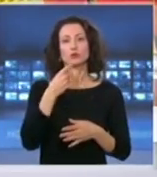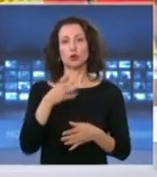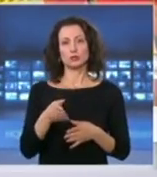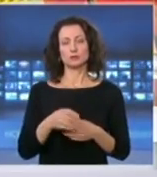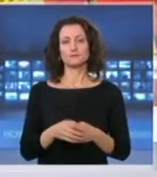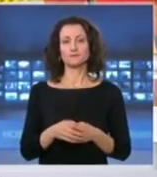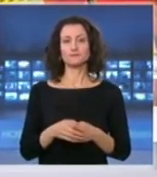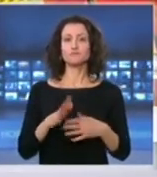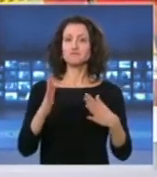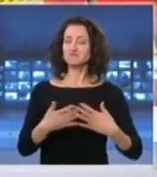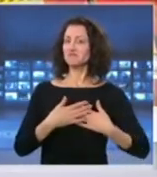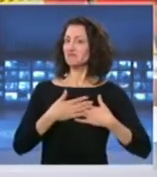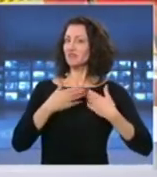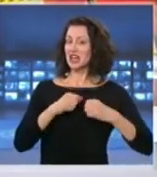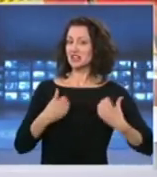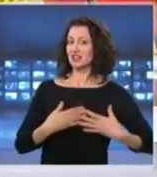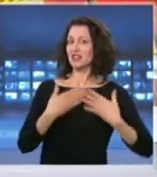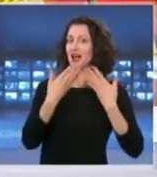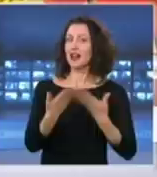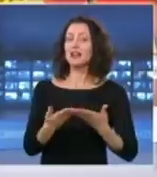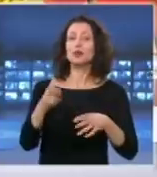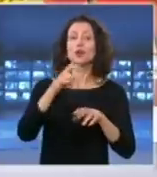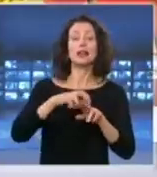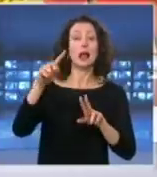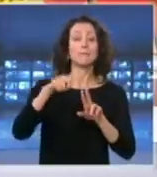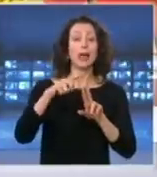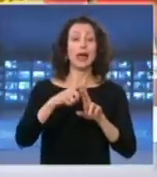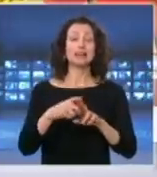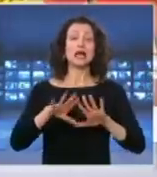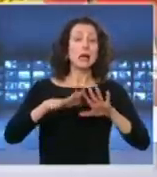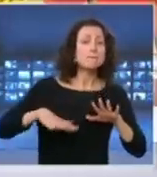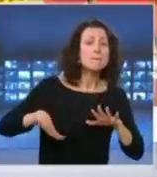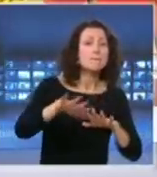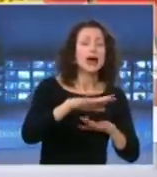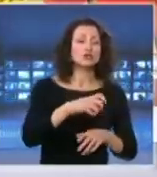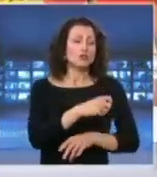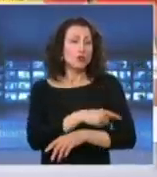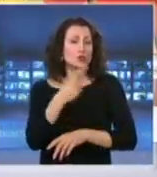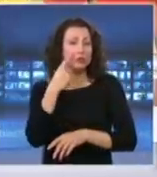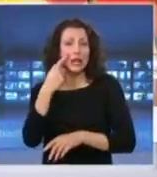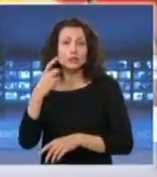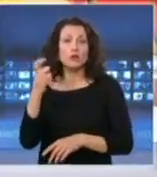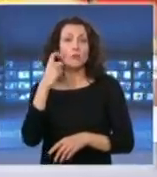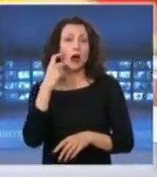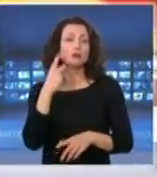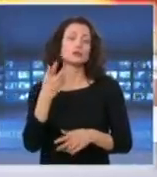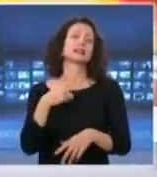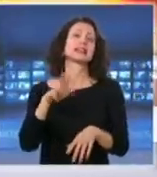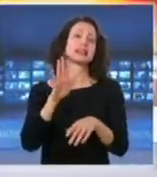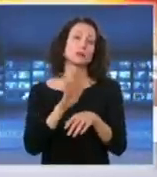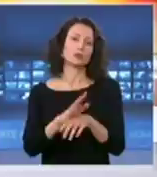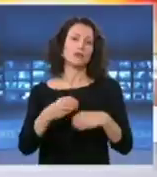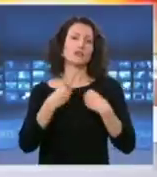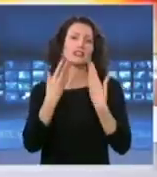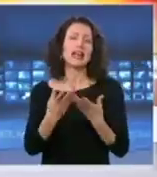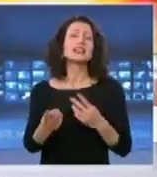След дарение от Делян Пеевски, масовото тестване в Банско започва утре. Депутатът предостави 2000 бързи теста за населението на курортния